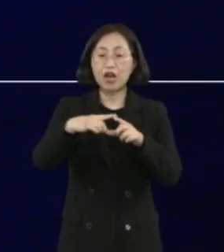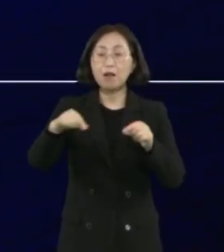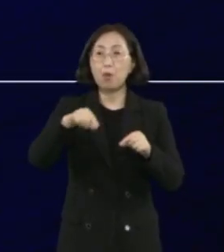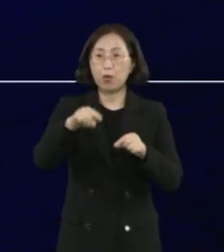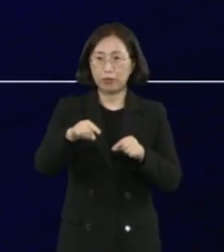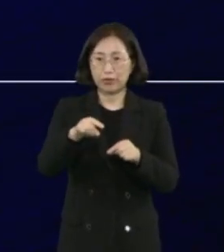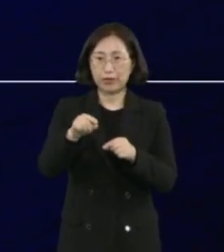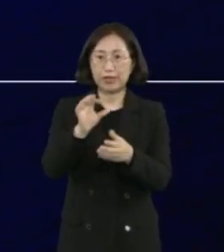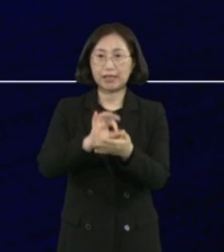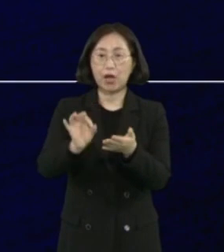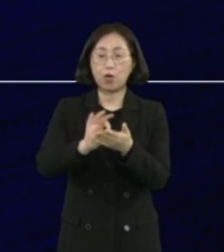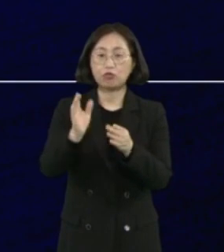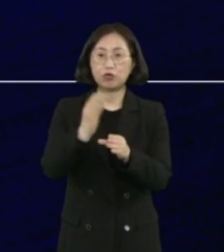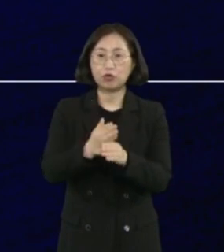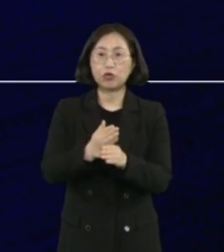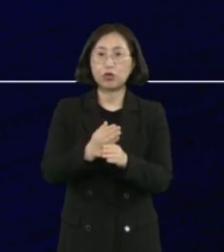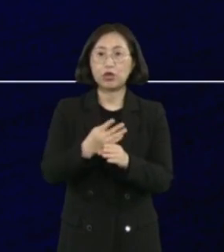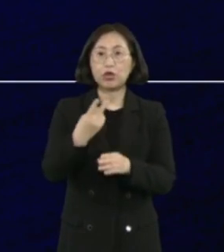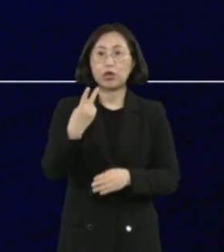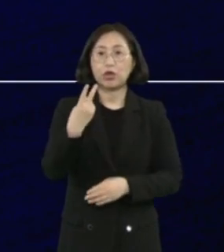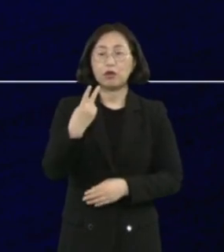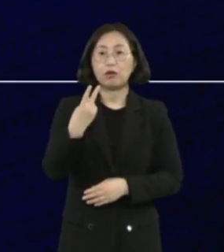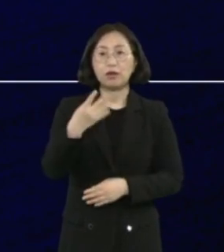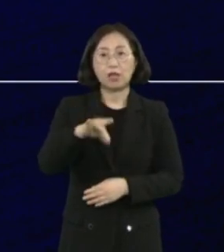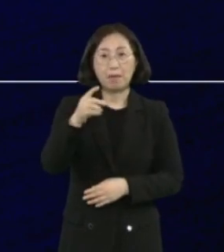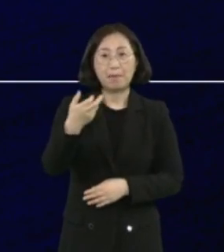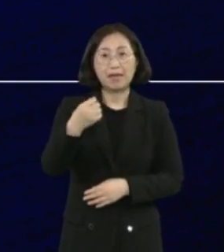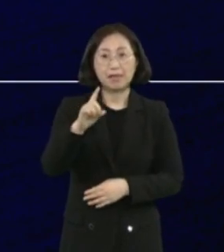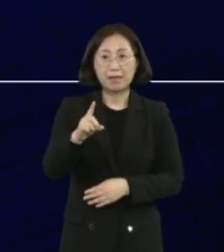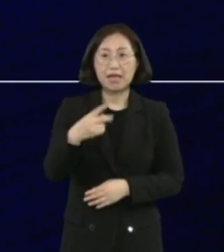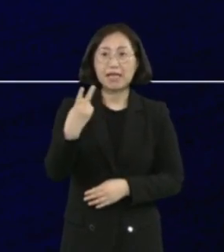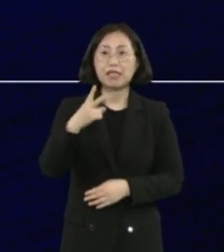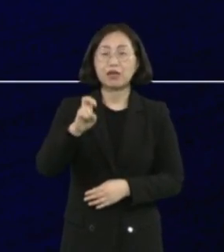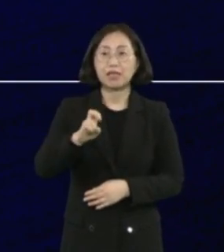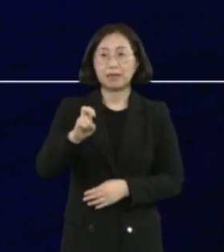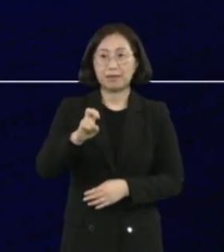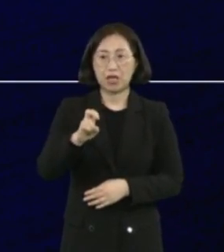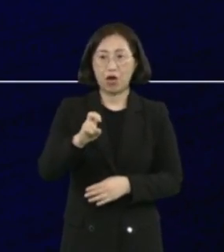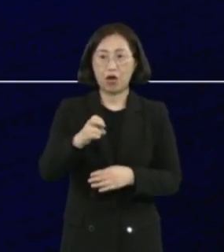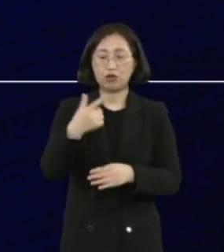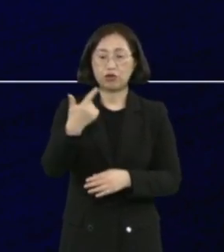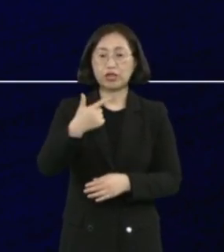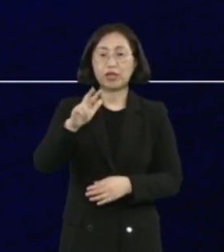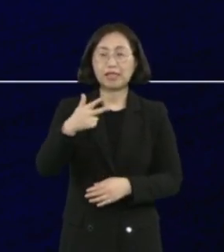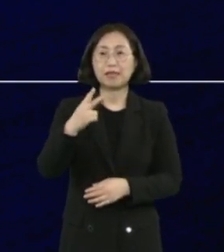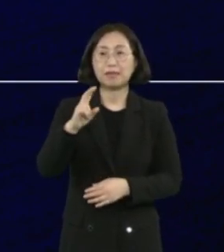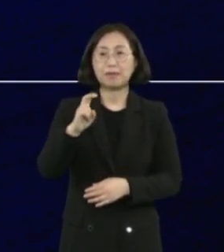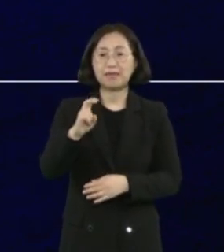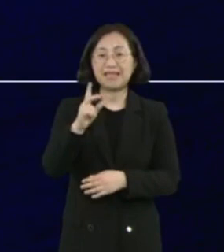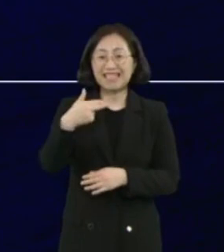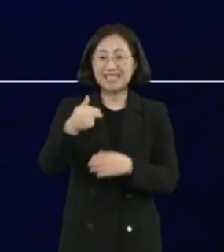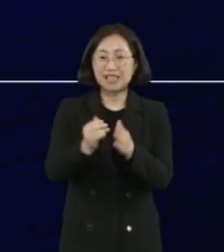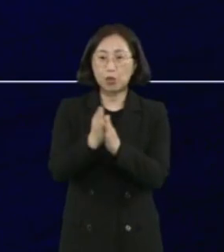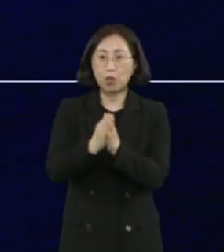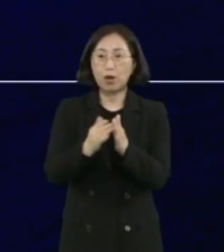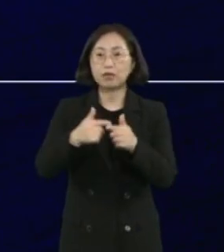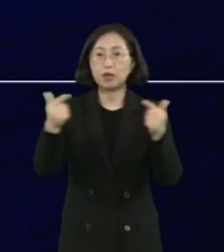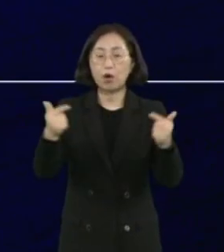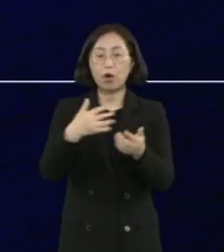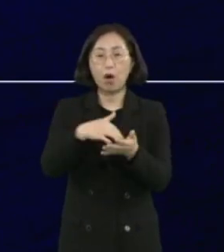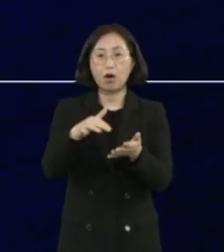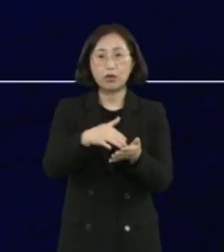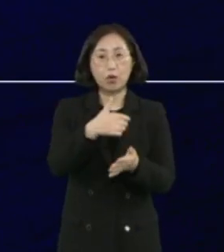2008년 81억 원에 그치다 공제 한도를 키우자 2020년 6,700억 엔, 7조 원까지 늘었고